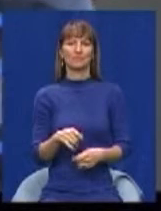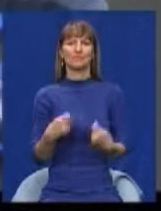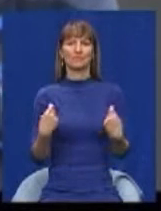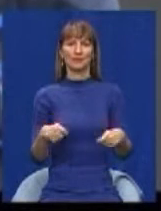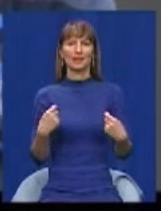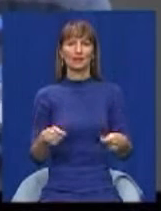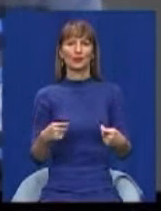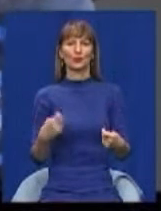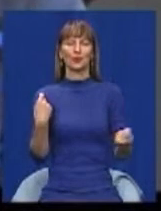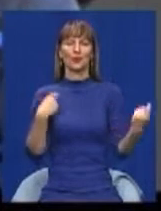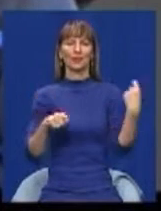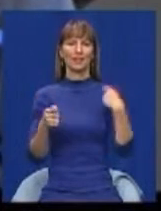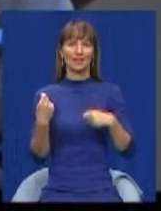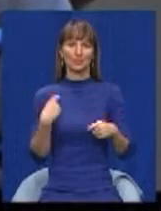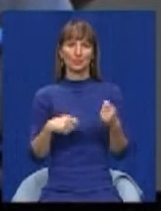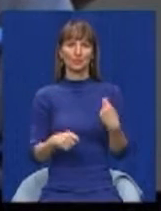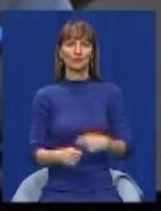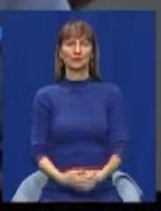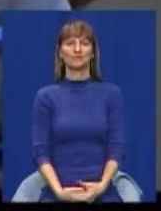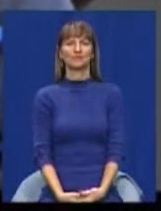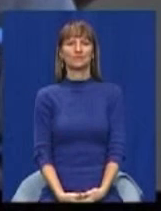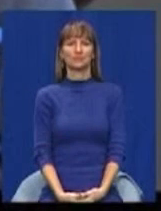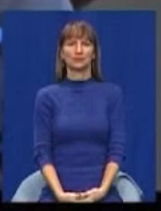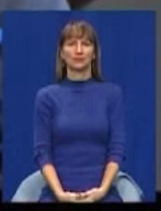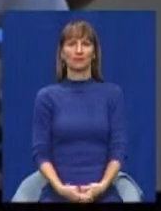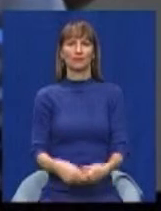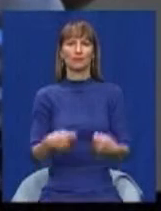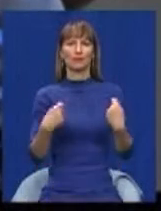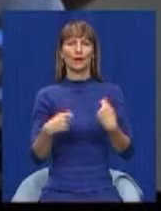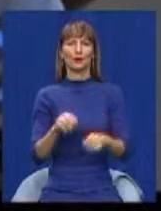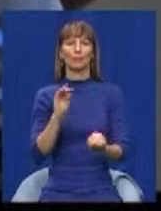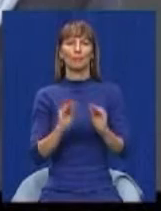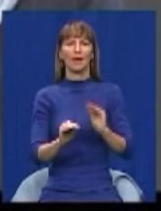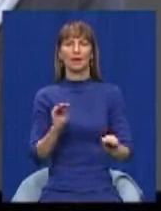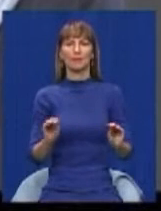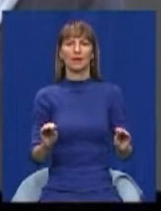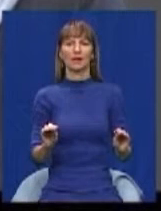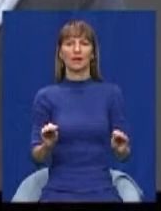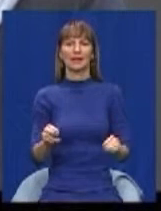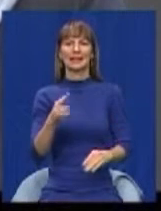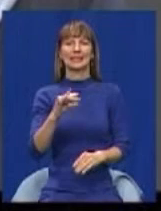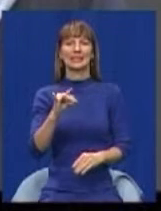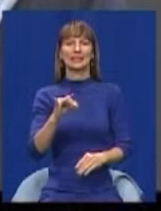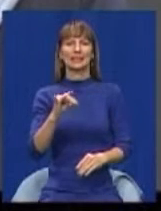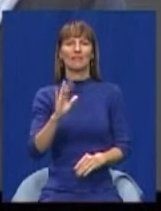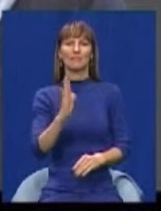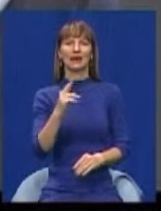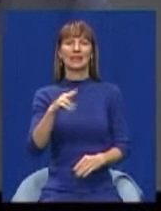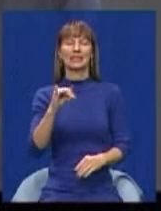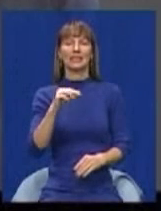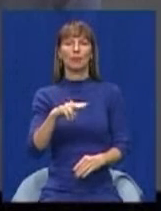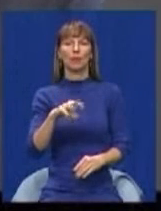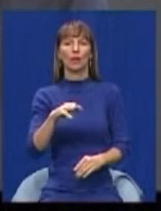Продают одежду. Продают мебель. Дипломатия – это